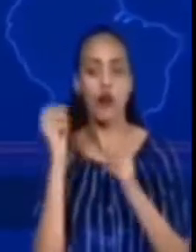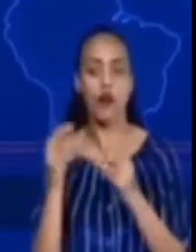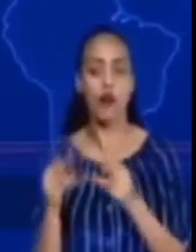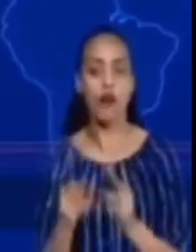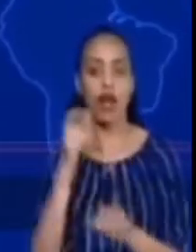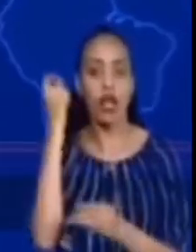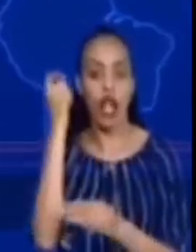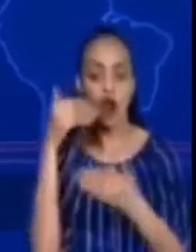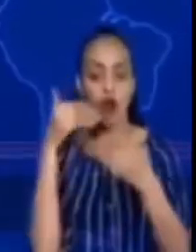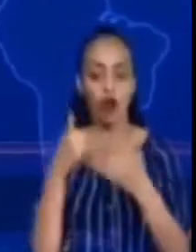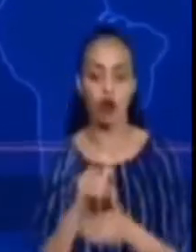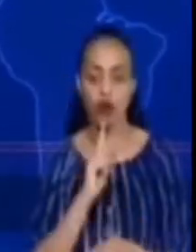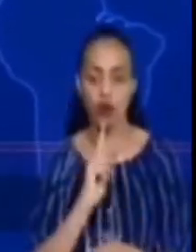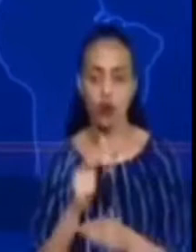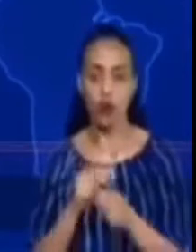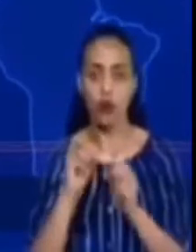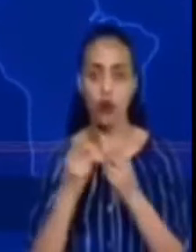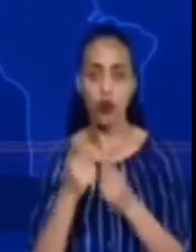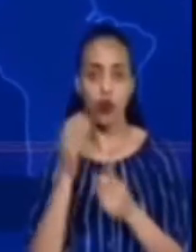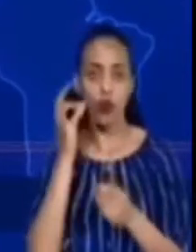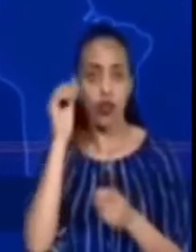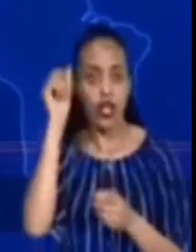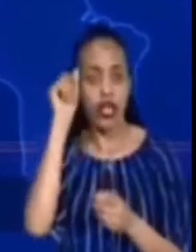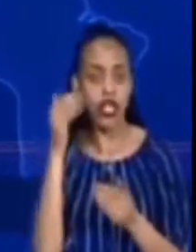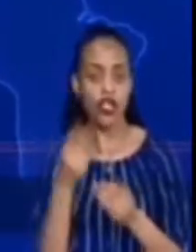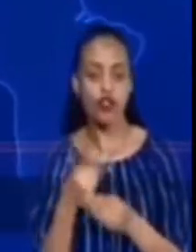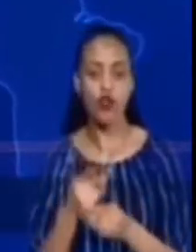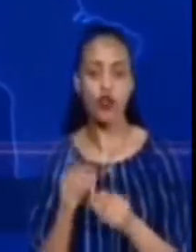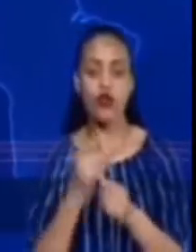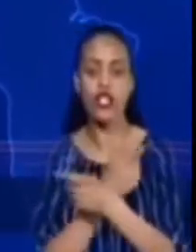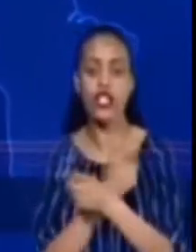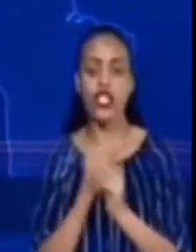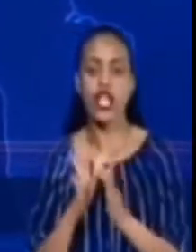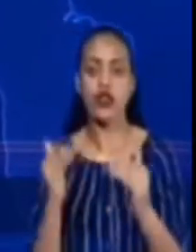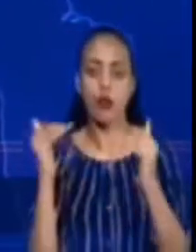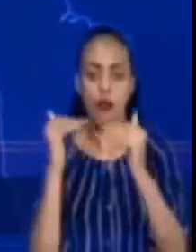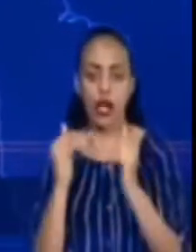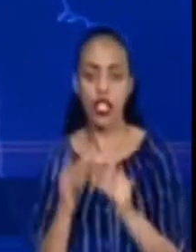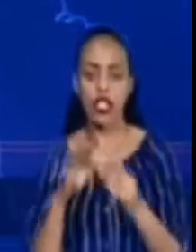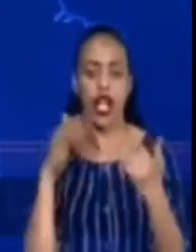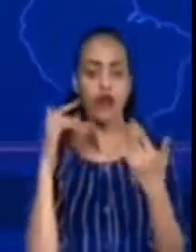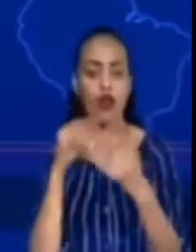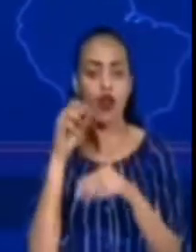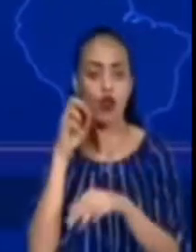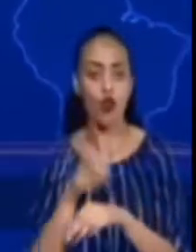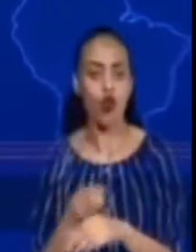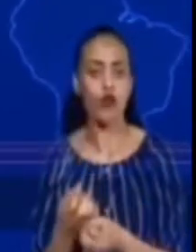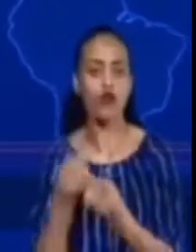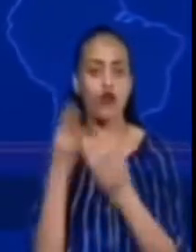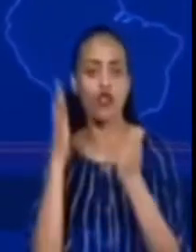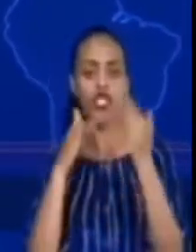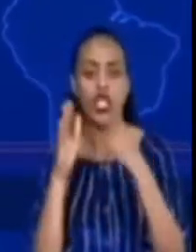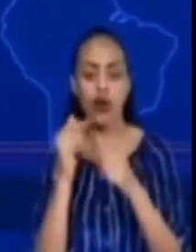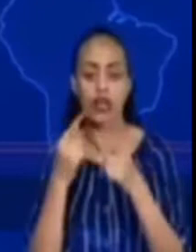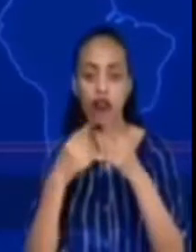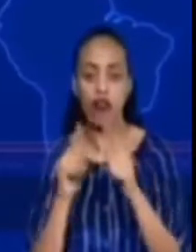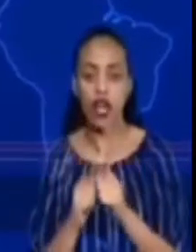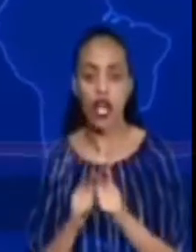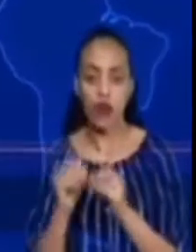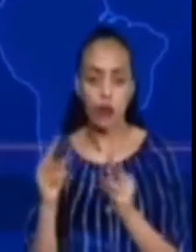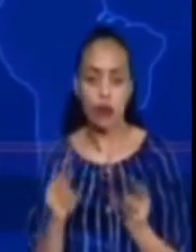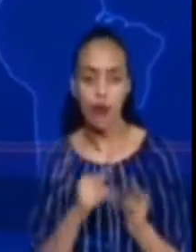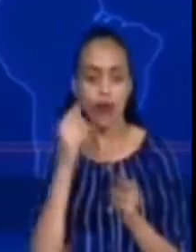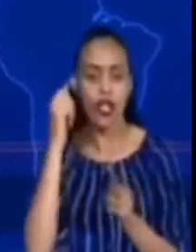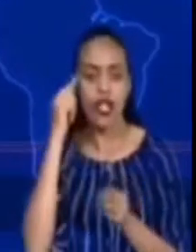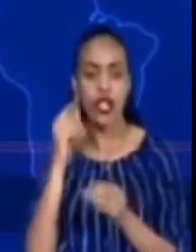እኛ ቁርአን ውስጥ አላሁ ዐዘ ወጀል ስለ መርያም ስለ ዒሳ ሲናገር በትክክል